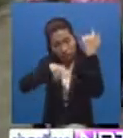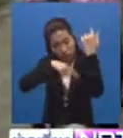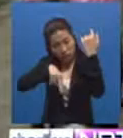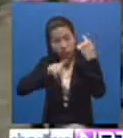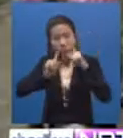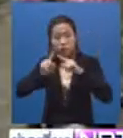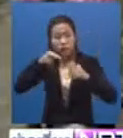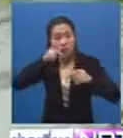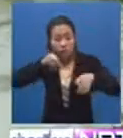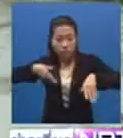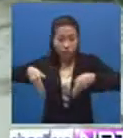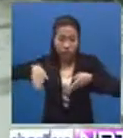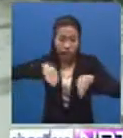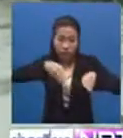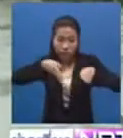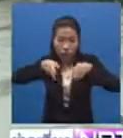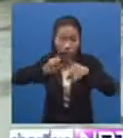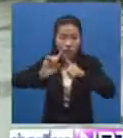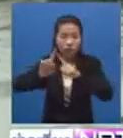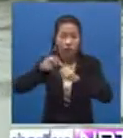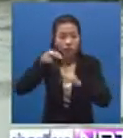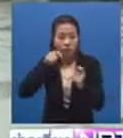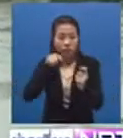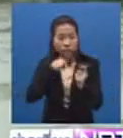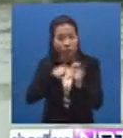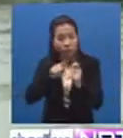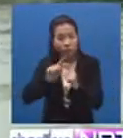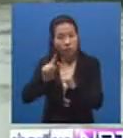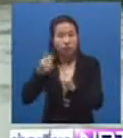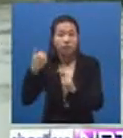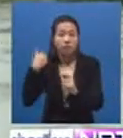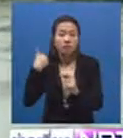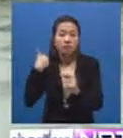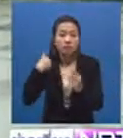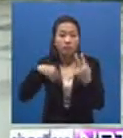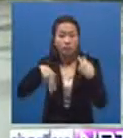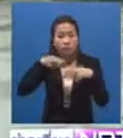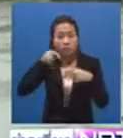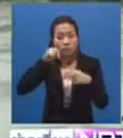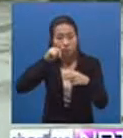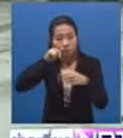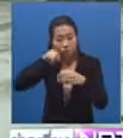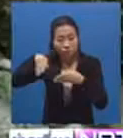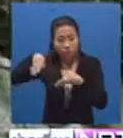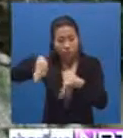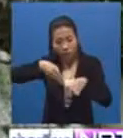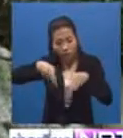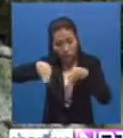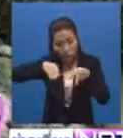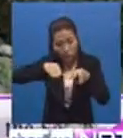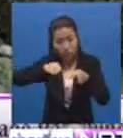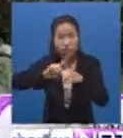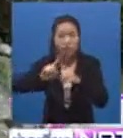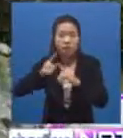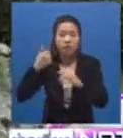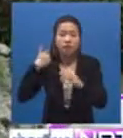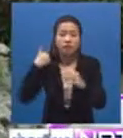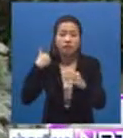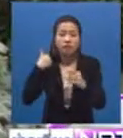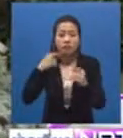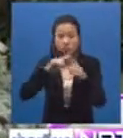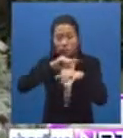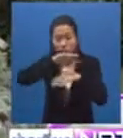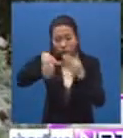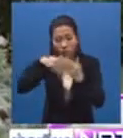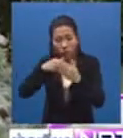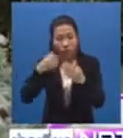วังปริงหมู่ 2ตำบลชะรัดอำเภอกงหราถ้าหากจุดนี้มีน้ำสูงจนล้นแนวตลิ่งน้ำก็จะรักจะทะลักเข้าท่วมพื้น